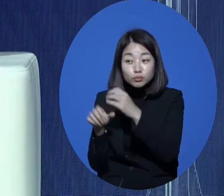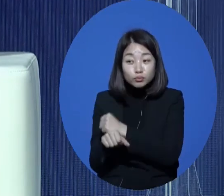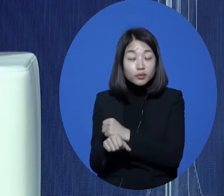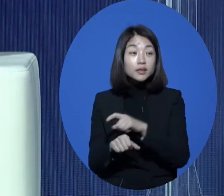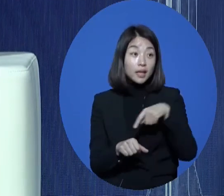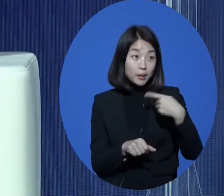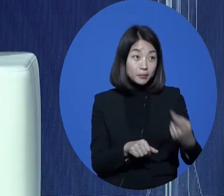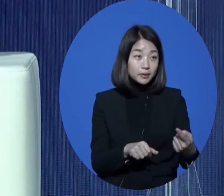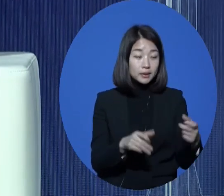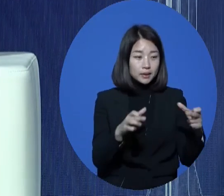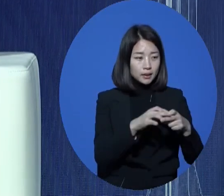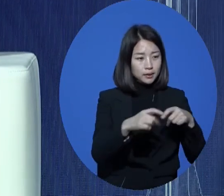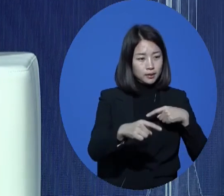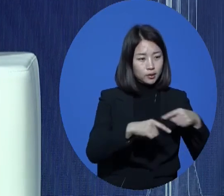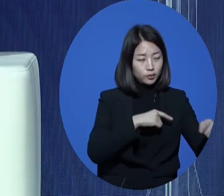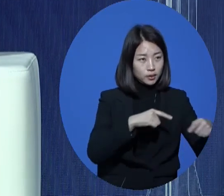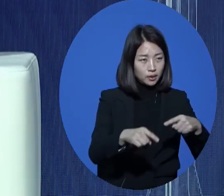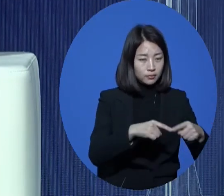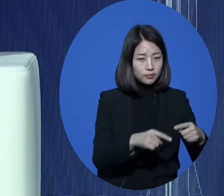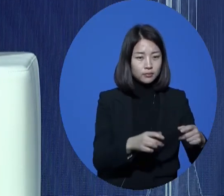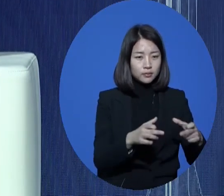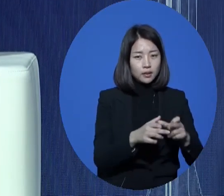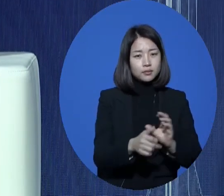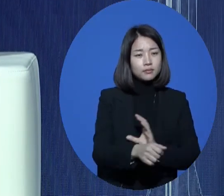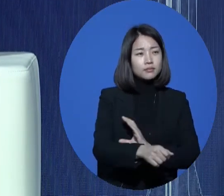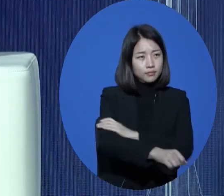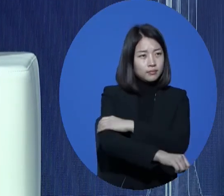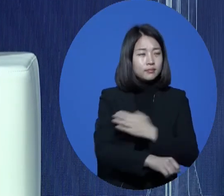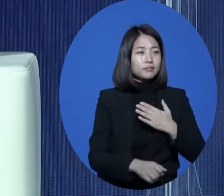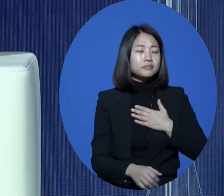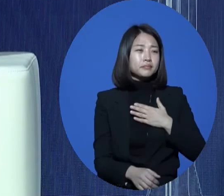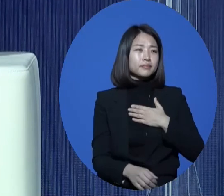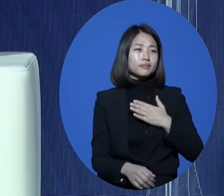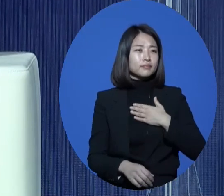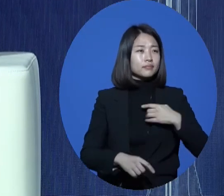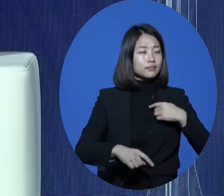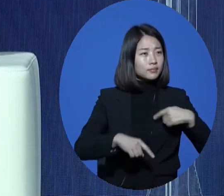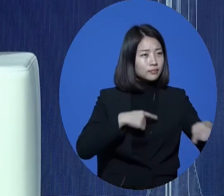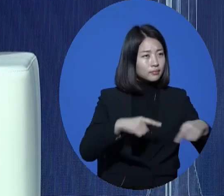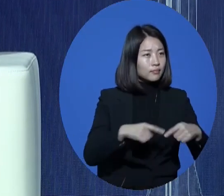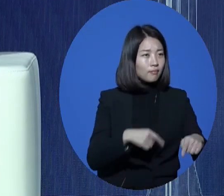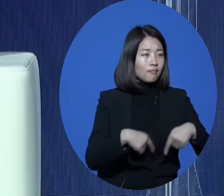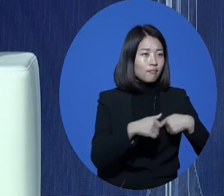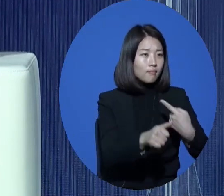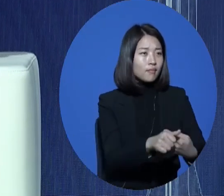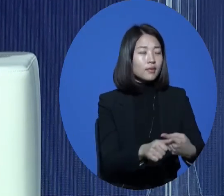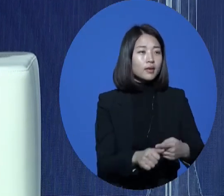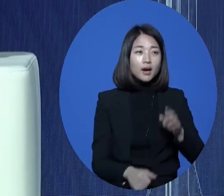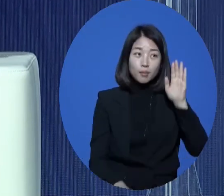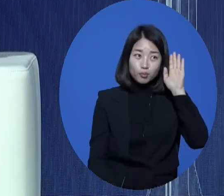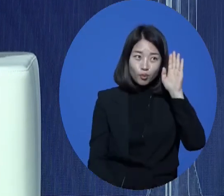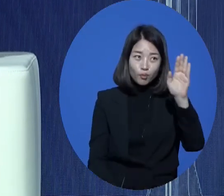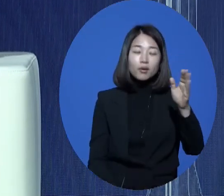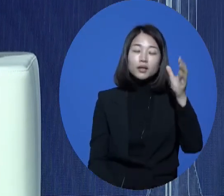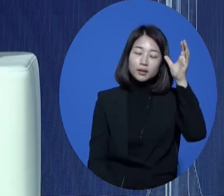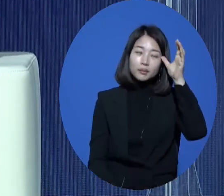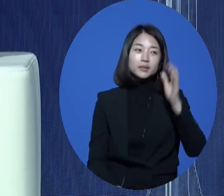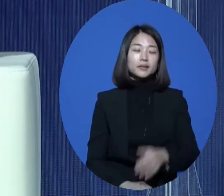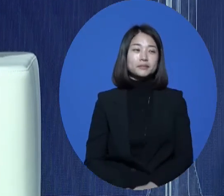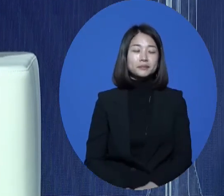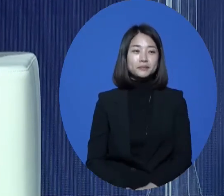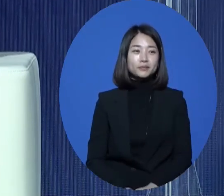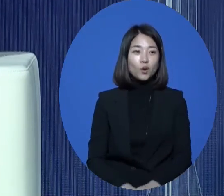장애인 정책을 만들어내고 시행하는 주체자가 되는 그런 시대를 기대해